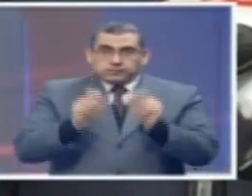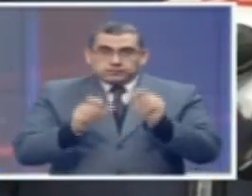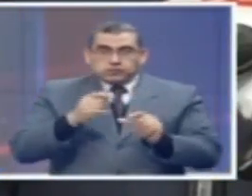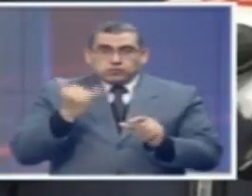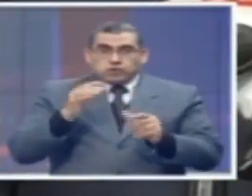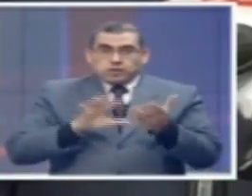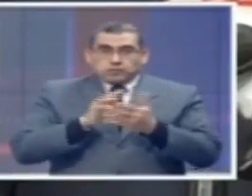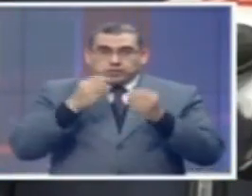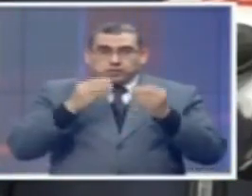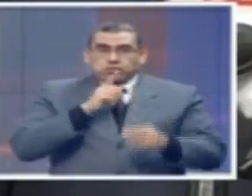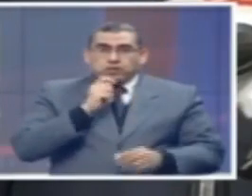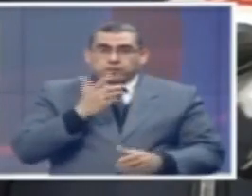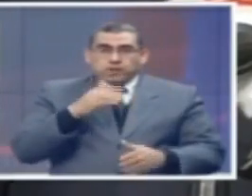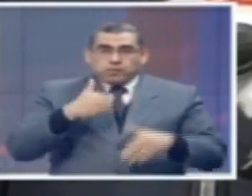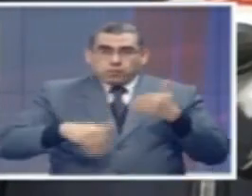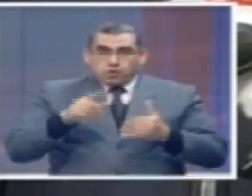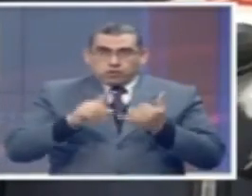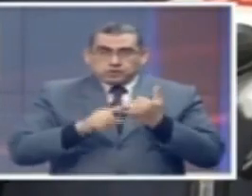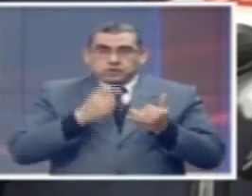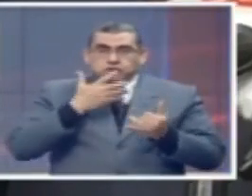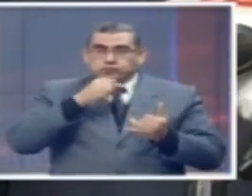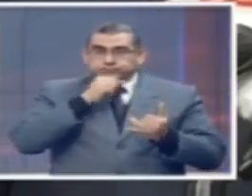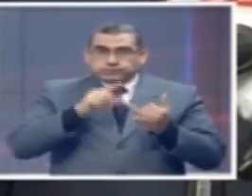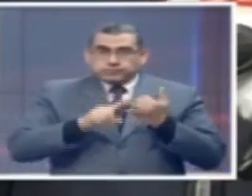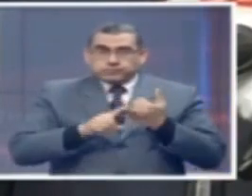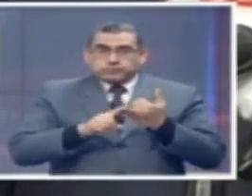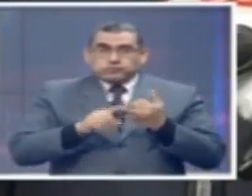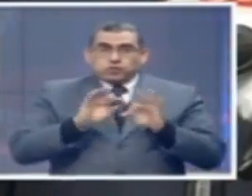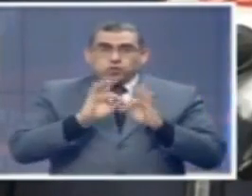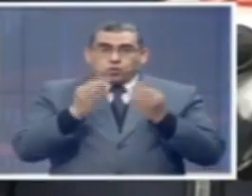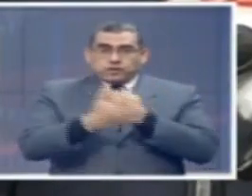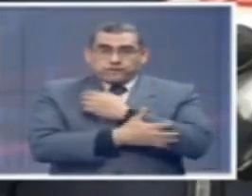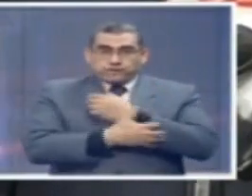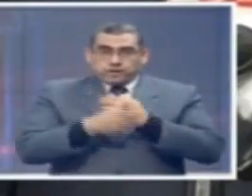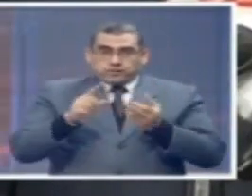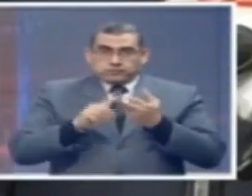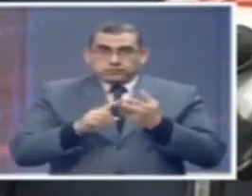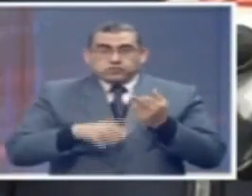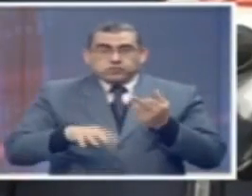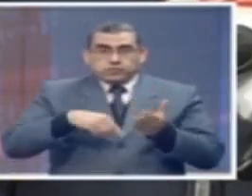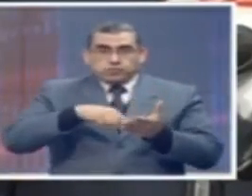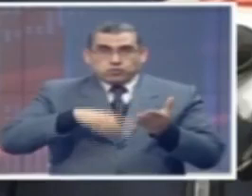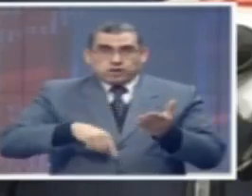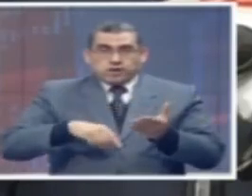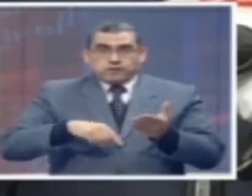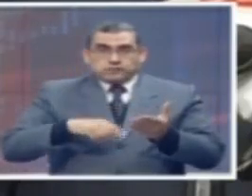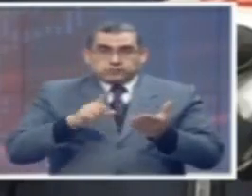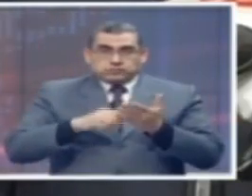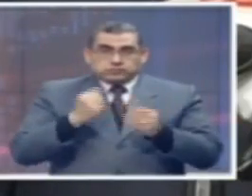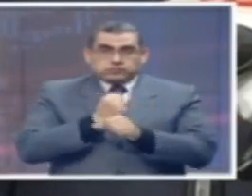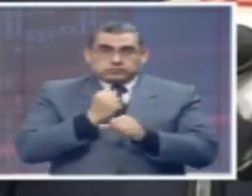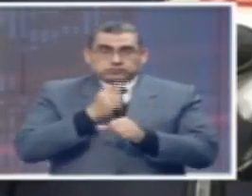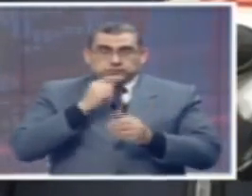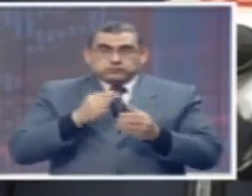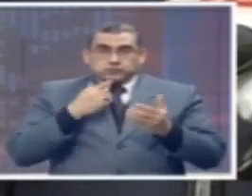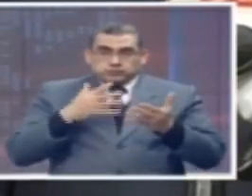هشاشة مثل ذوي الإعاقة والمسنين والأسر الفقيرة. البروتوكول أيضا معني بتعزيز سياسات